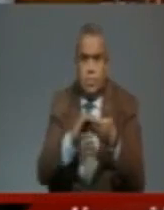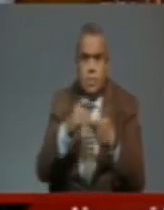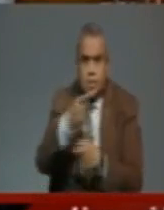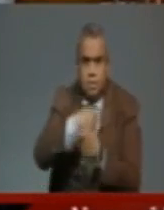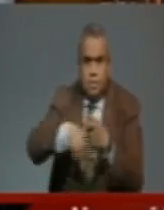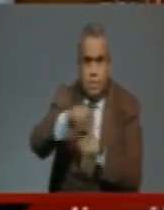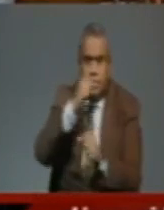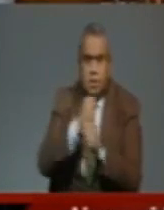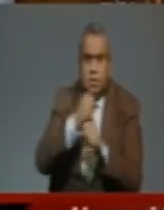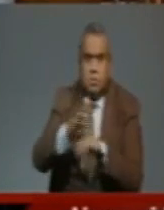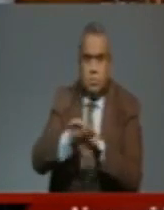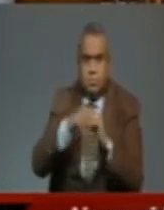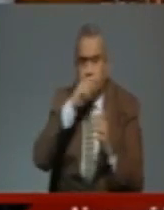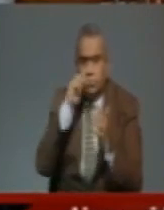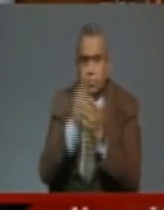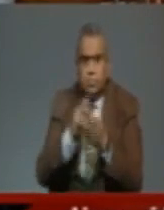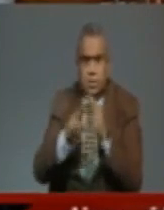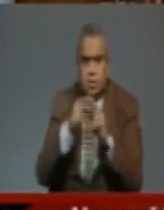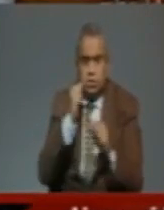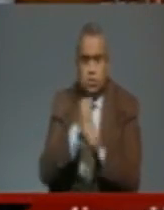ونقدر ننفذها طبقا لطلبات المشغل.